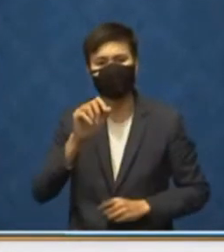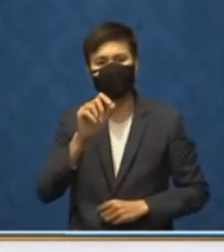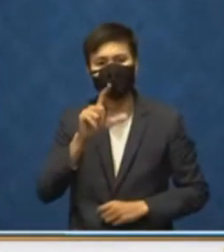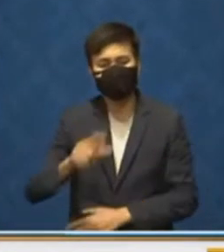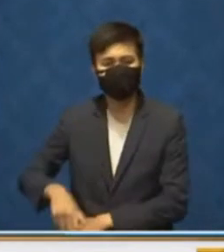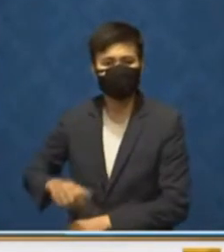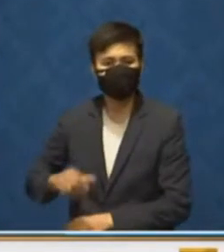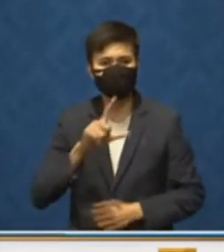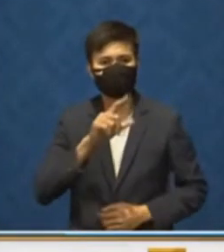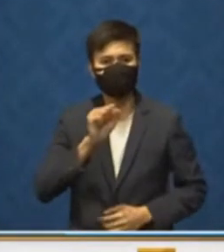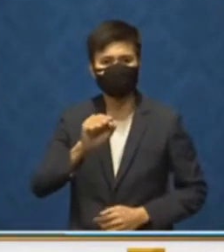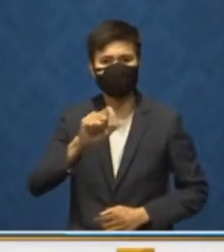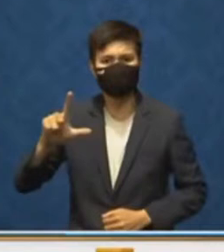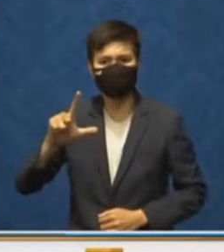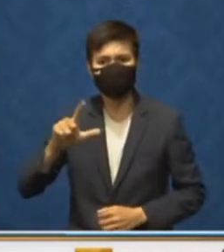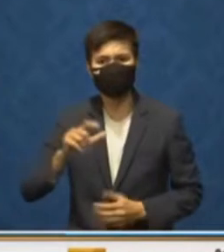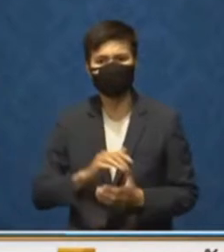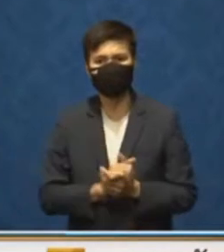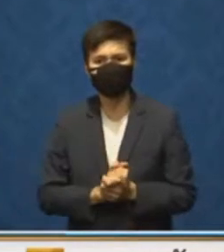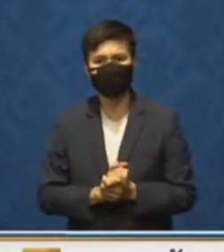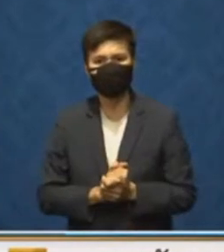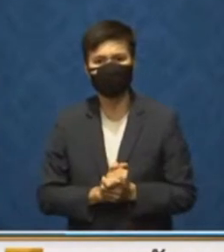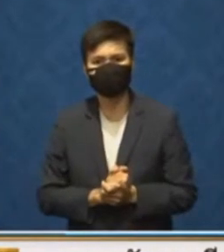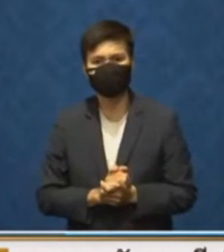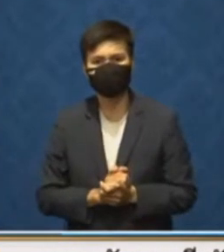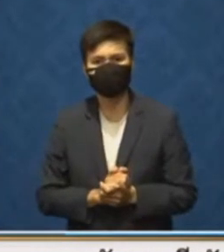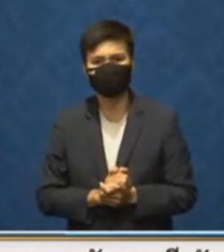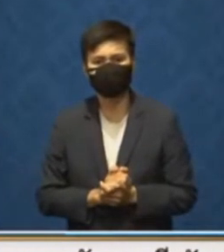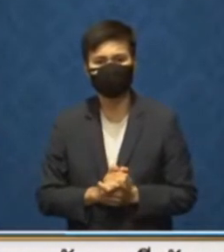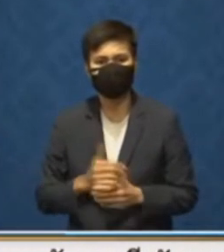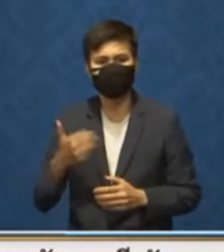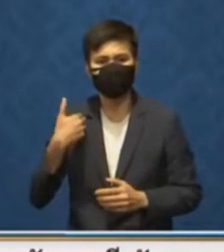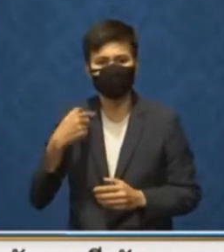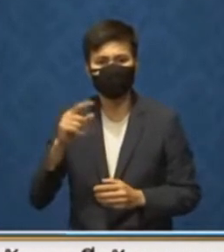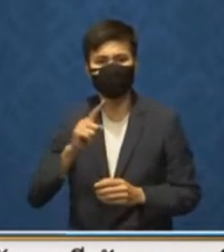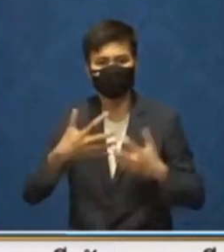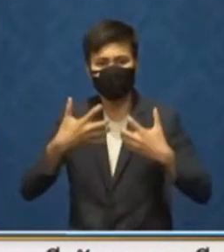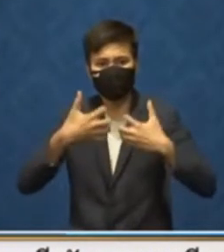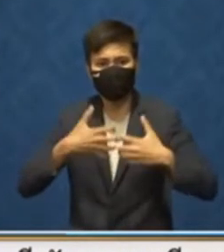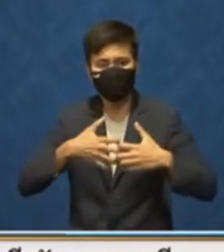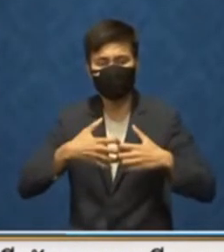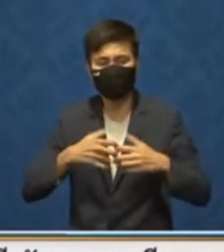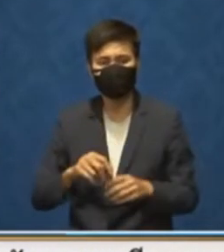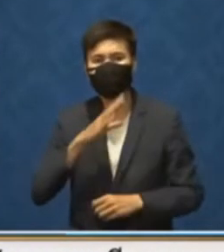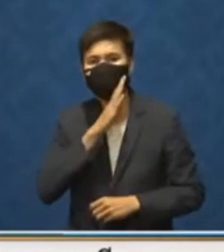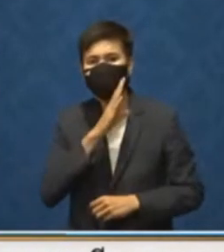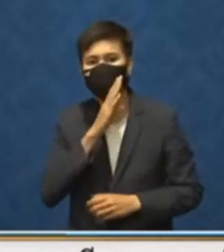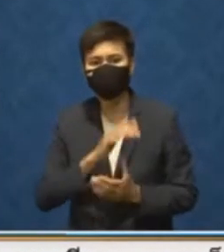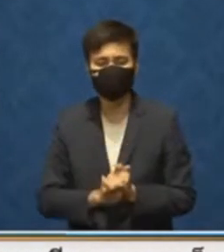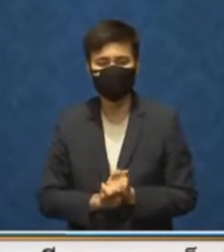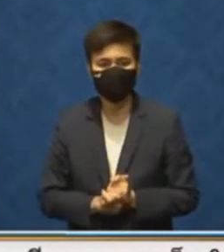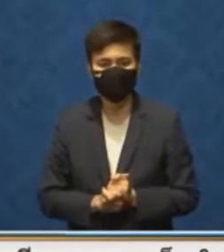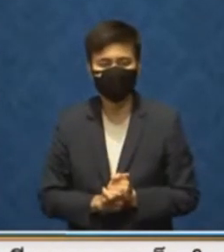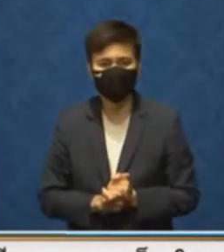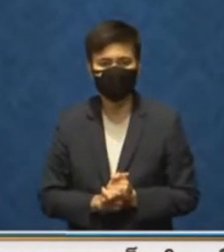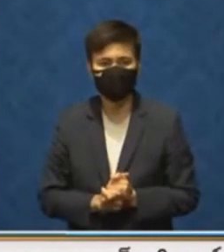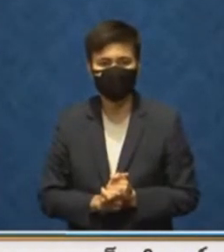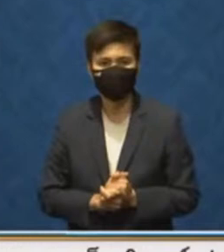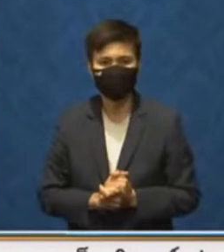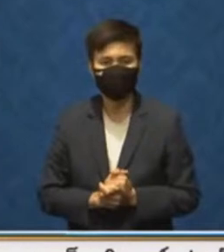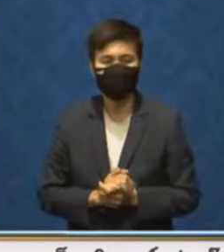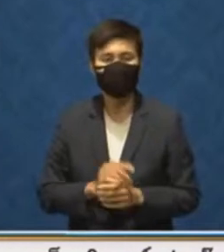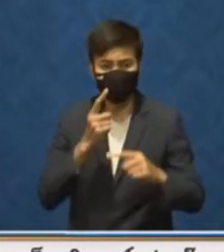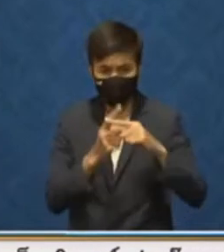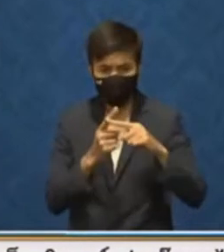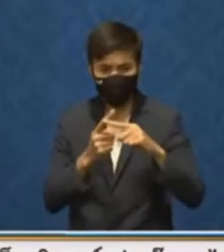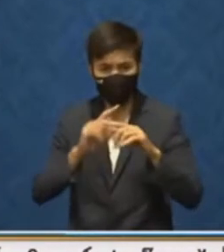เริ่มตั้งแต่รัฐปล่อยให้ลงกันมีการกลั่นทิพย์โกงประชาชนตั้งแต่ฆ่ากันไม่จริงขนส่งไม่กินแล้ว Reboot